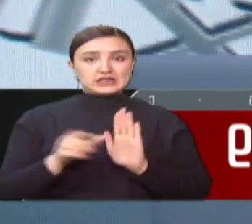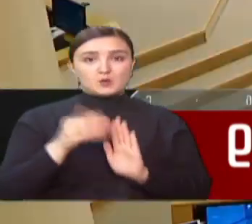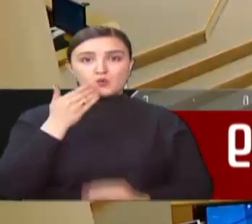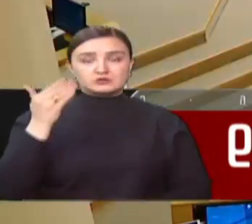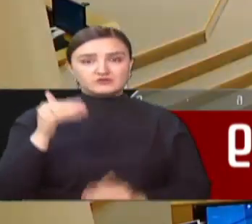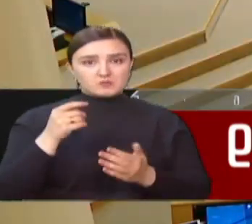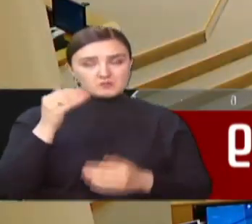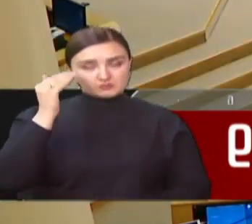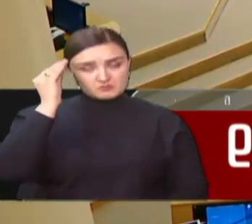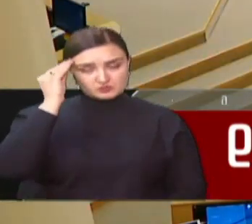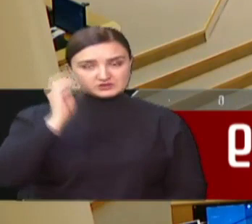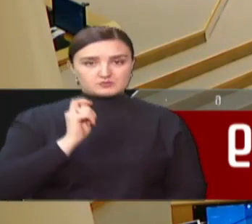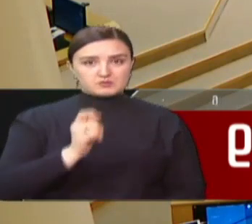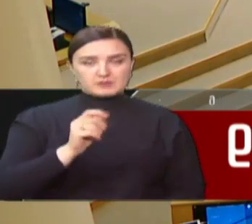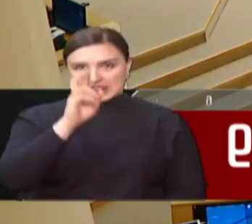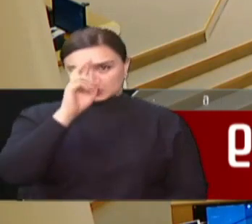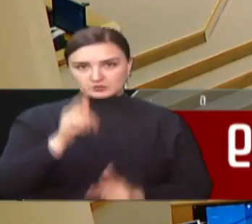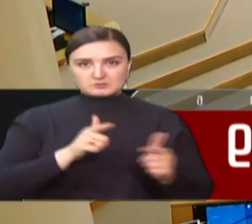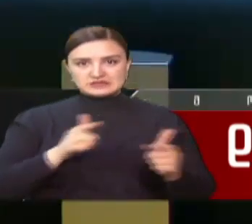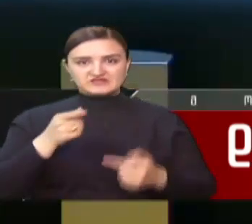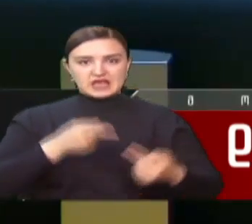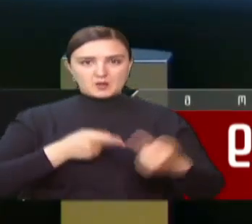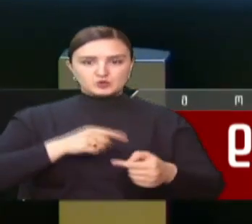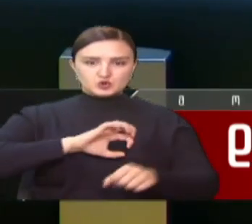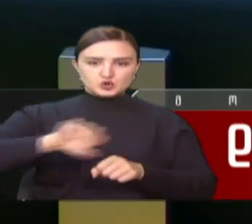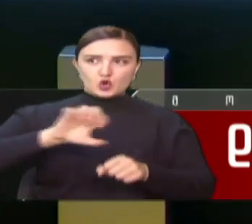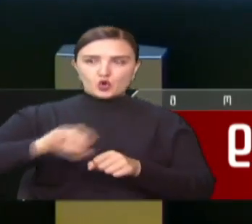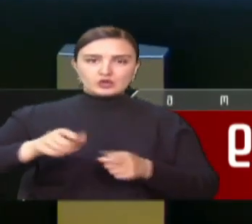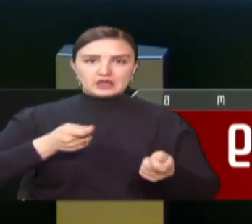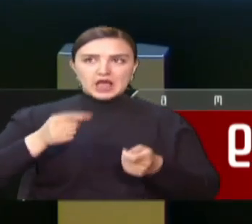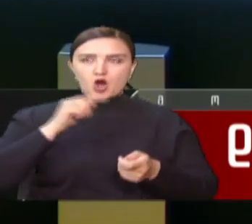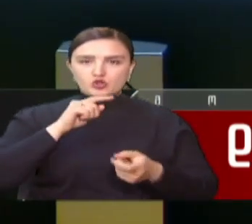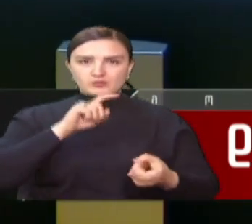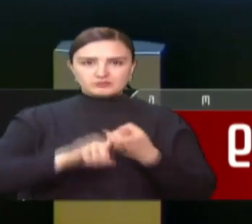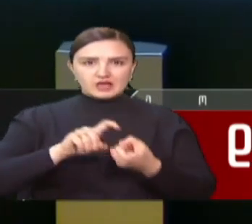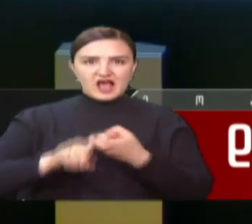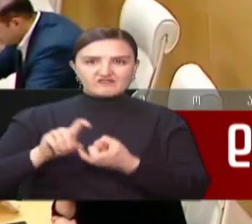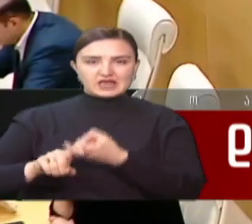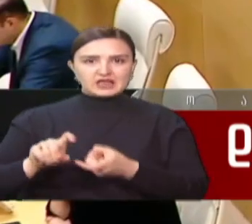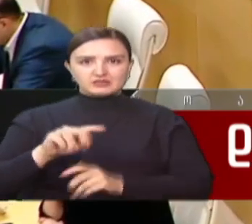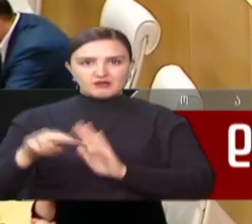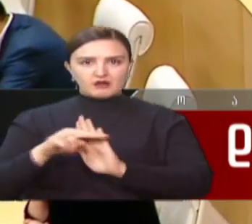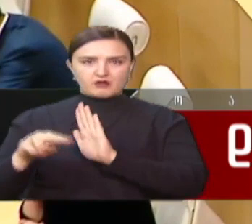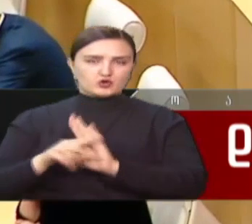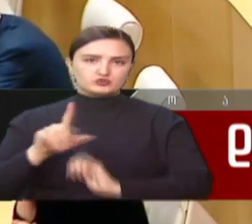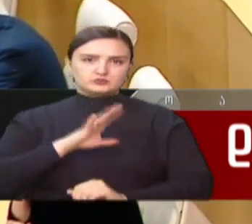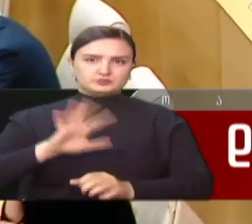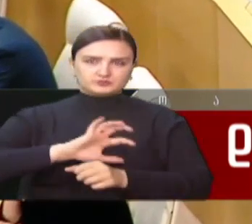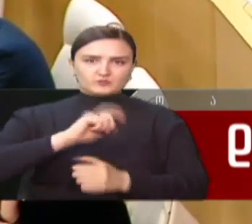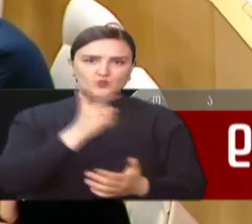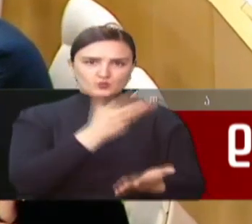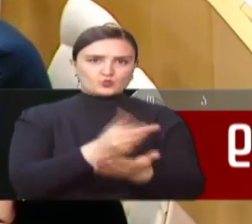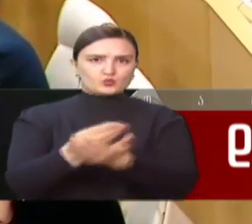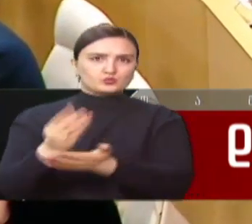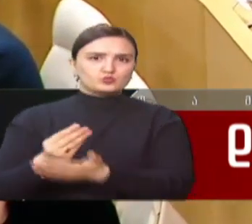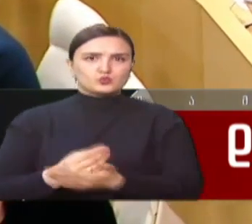magali shephaseba mises khelisuflebis mzaobas ebrzolon gadaqarebebul gavlenas ekonomikur politikur da sazugadoebrivi tskhovrebashi mat aseve sheshpoteba